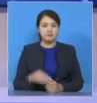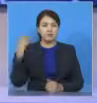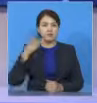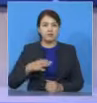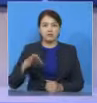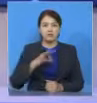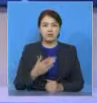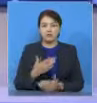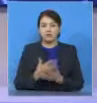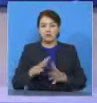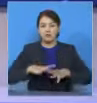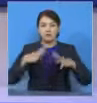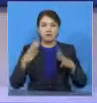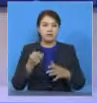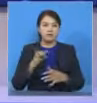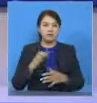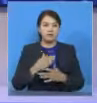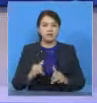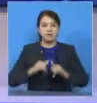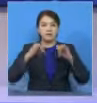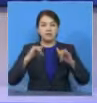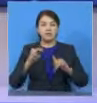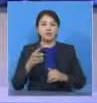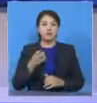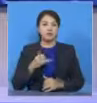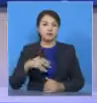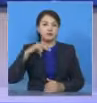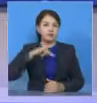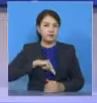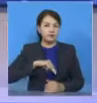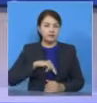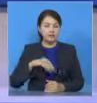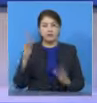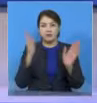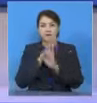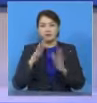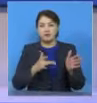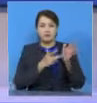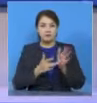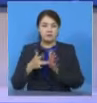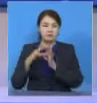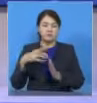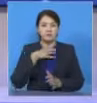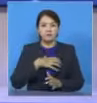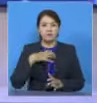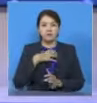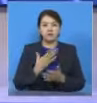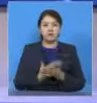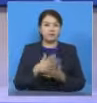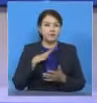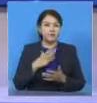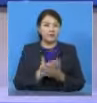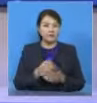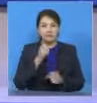Актюбинская область располагает большим потенциалом для развития этнического, духовного и экологического туризма. Но важно с креативом подойти